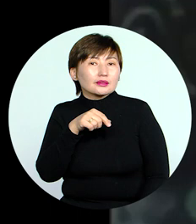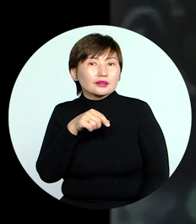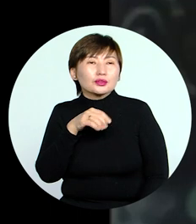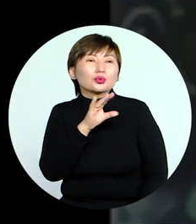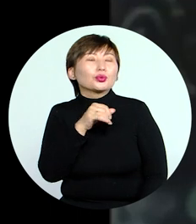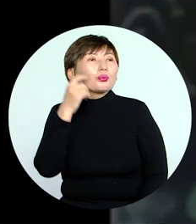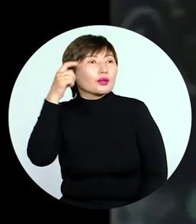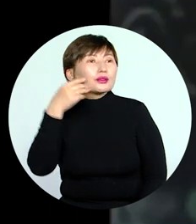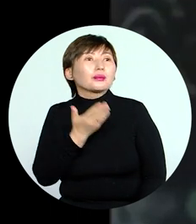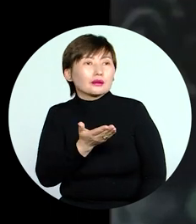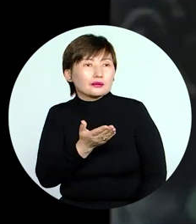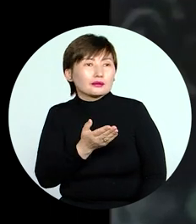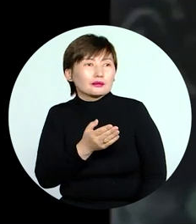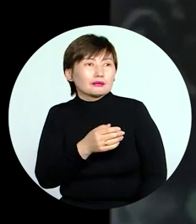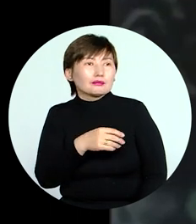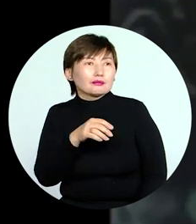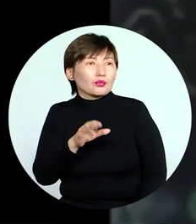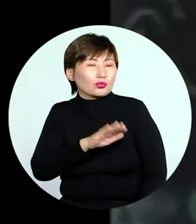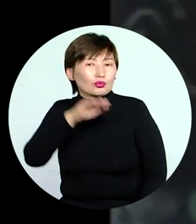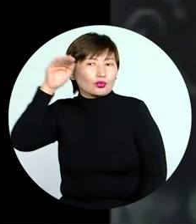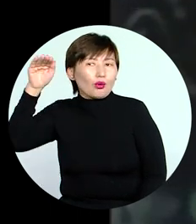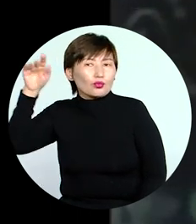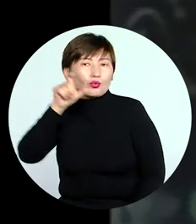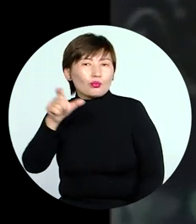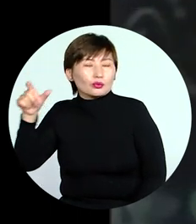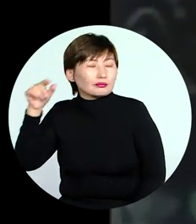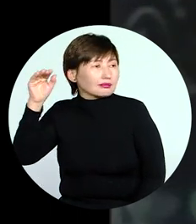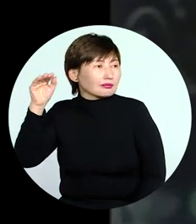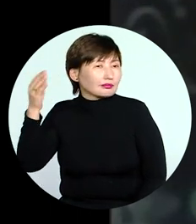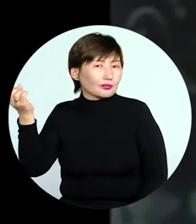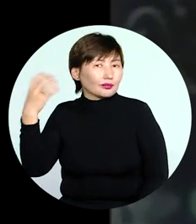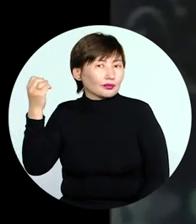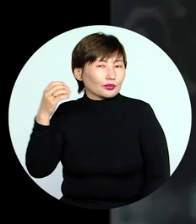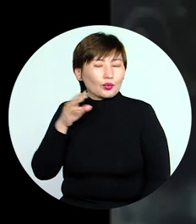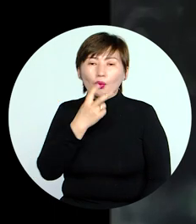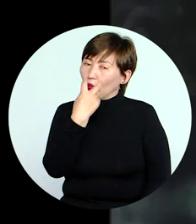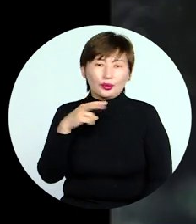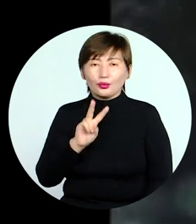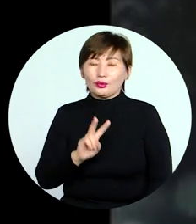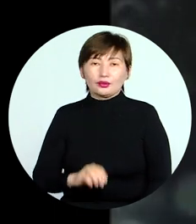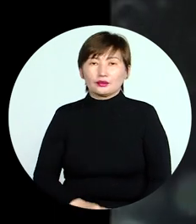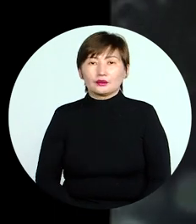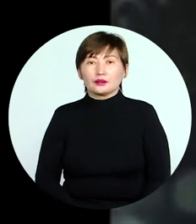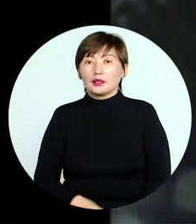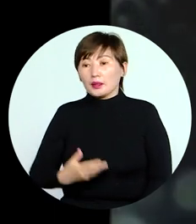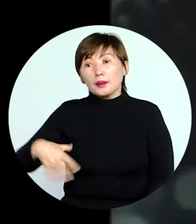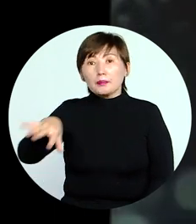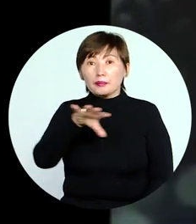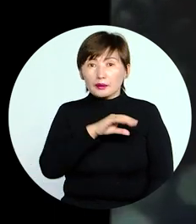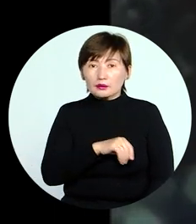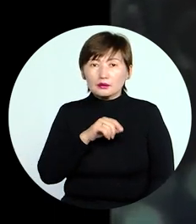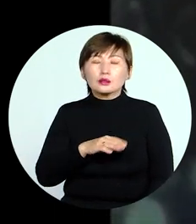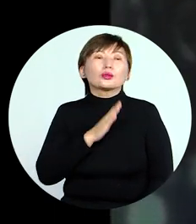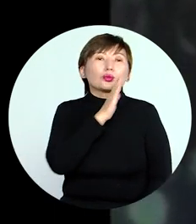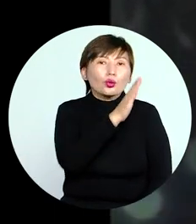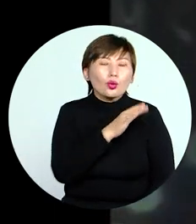юу санагдаж байна гэхэд лав томчууд энэ хүний дуулж байгаа дууг сонсоод ойлгохгүй. Тэгэхээр бид одоо яг энэ дуу гэдэг